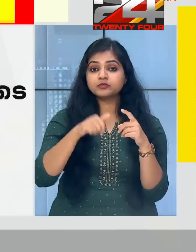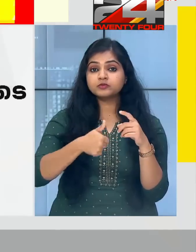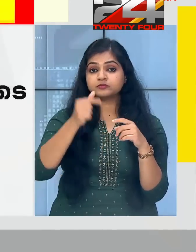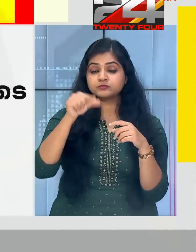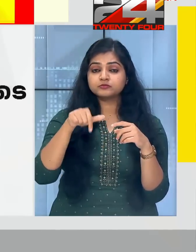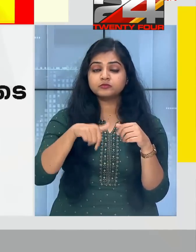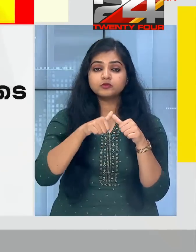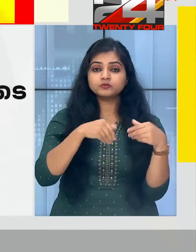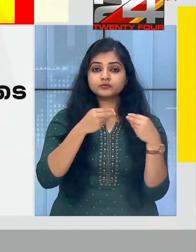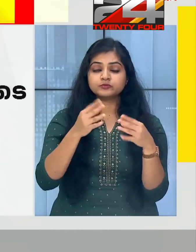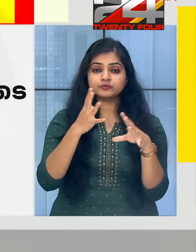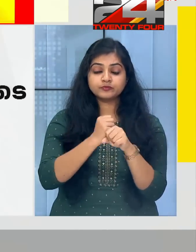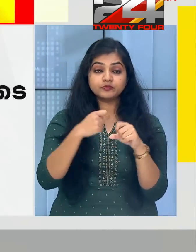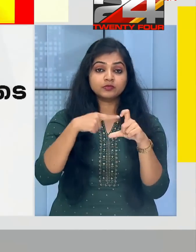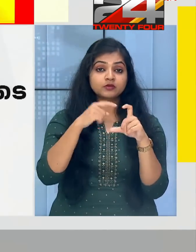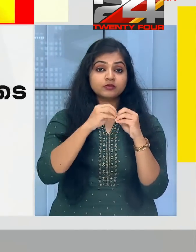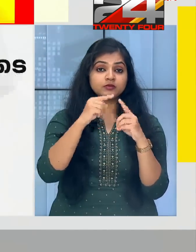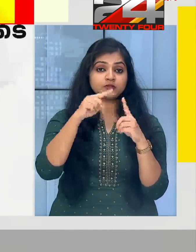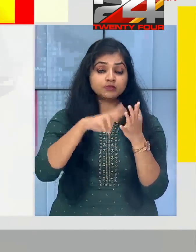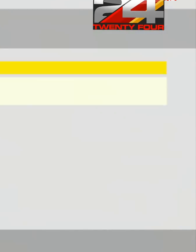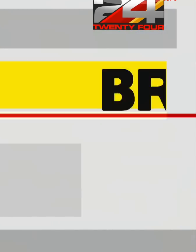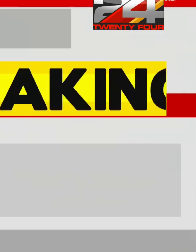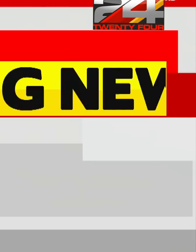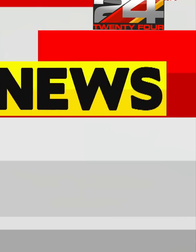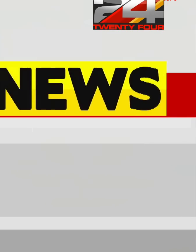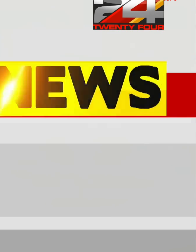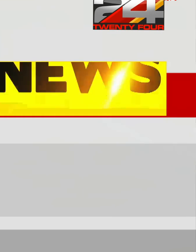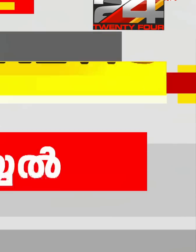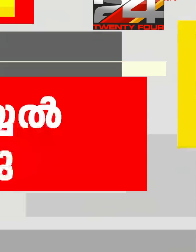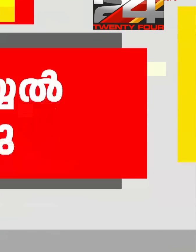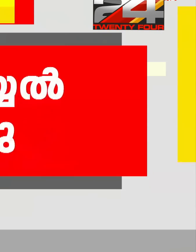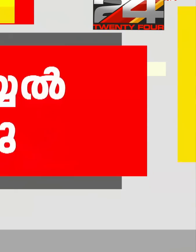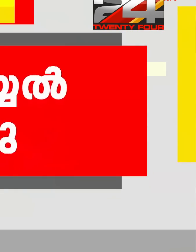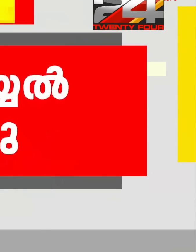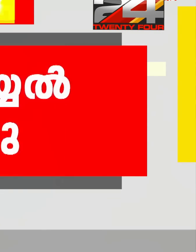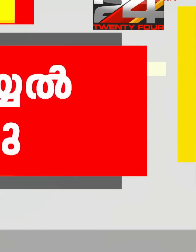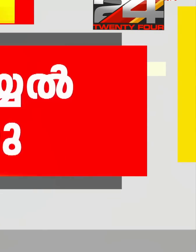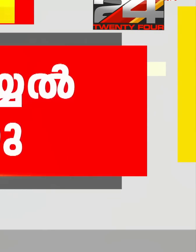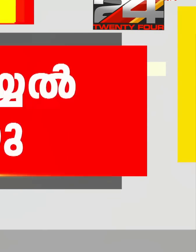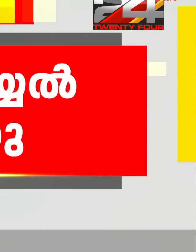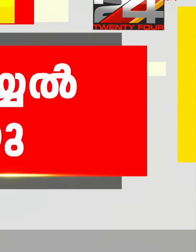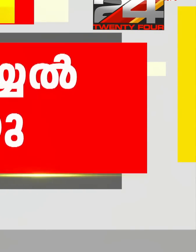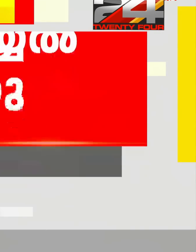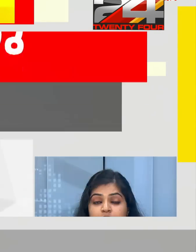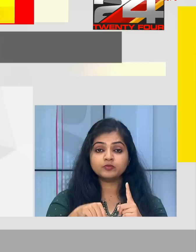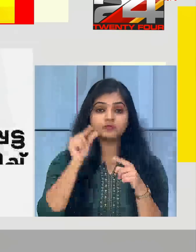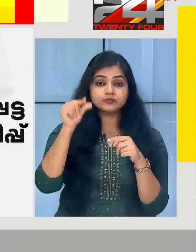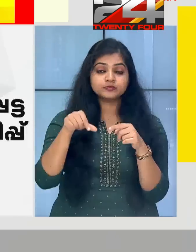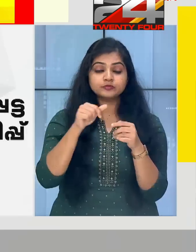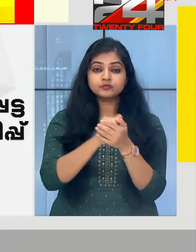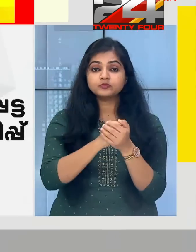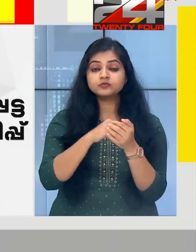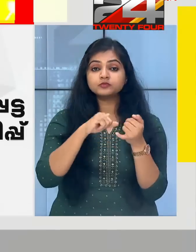എബിൻ അബ്രഹാമിൻ്റെ ഫോണിൽ നിന്ന് അനൂപ് അബ്രഹാം, ക്ഷമിക്കണം, എബിൻ അബ്രഹാമിൻ്റെ ഫോണിൽ നിന്ന് അനൂപ് അഹമ്മദിനെ സുധാകരൻ്റെ